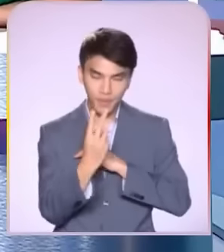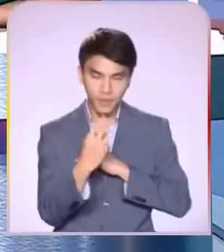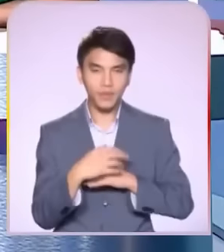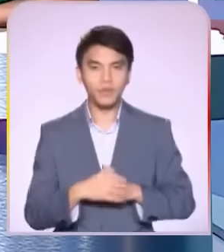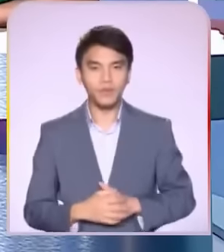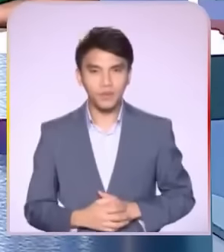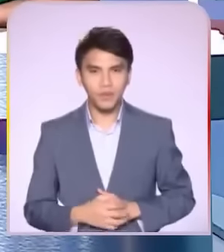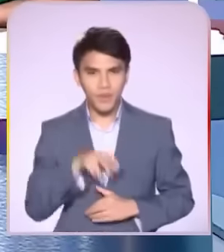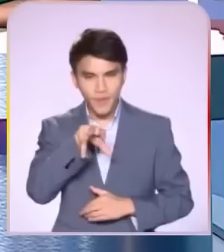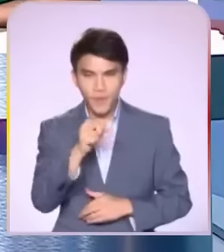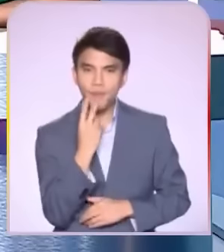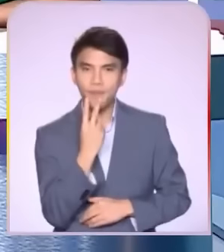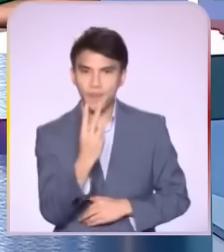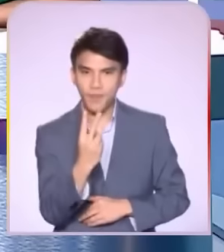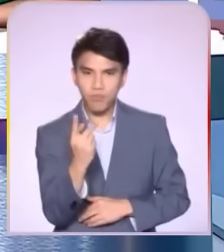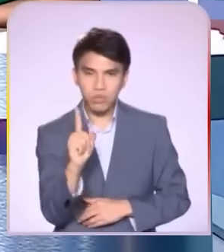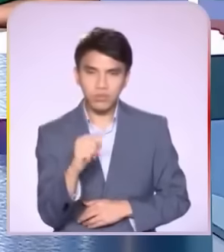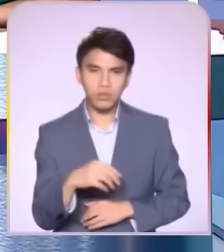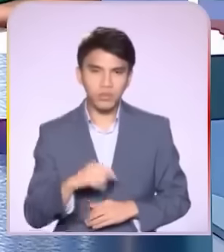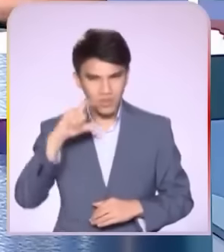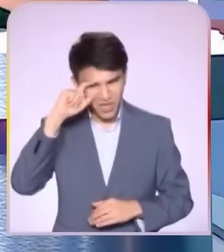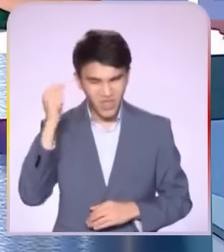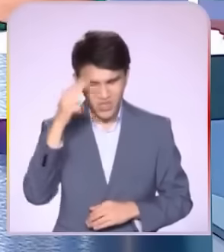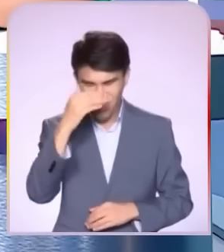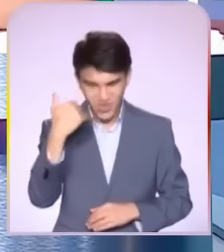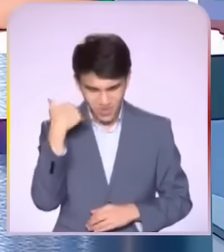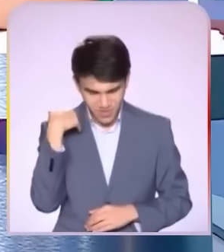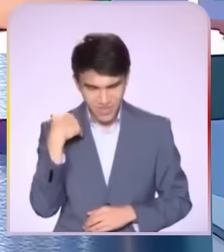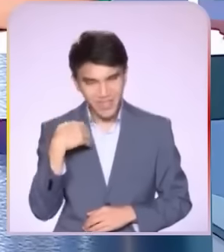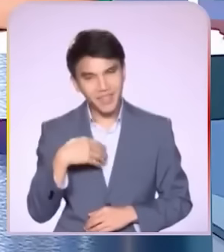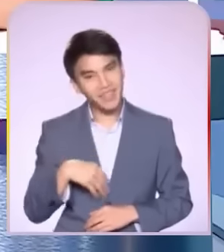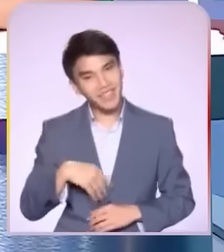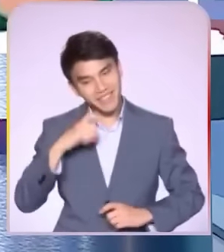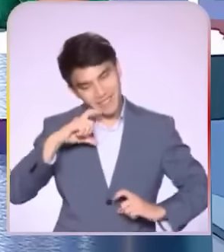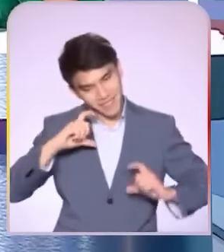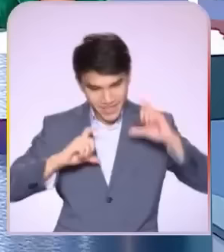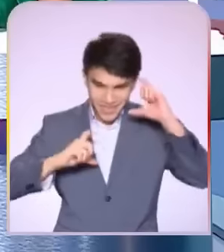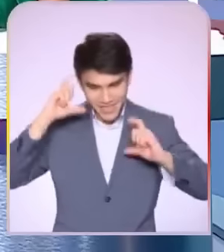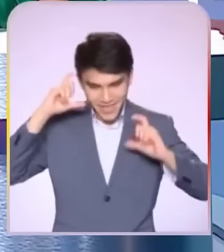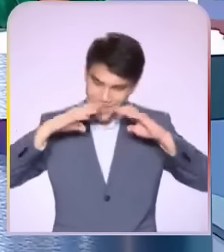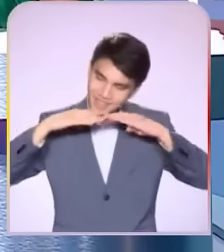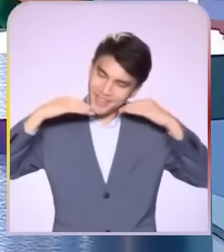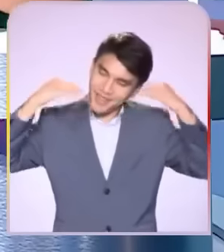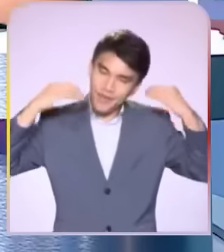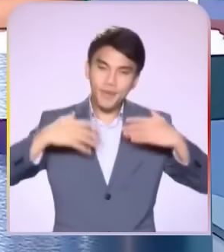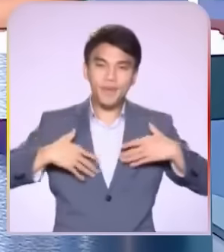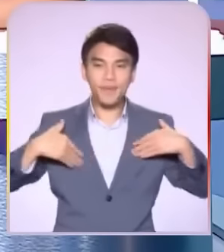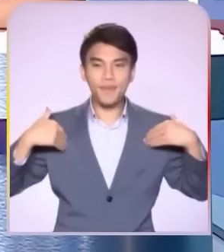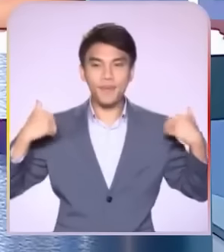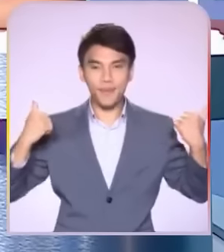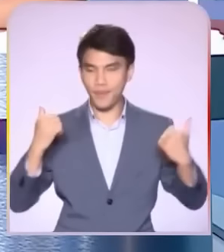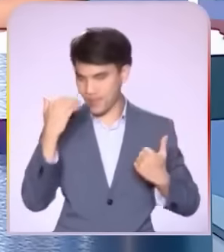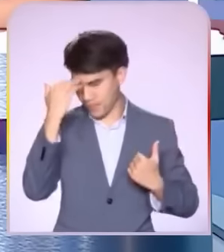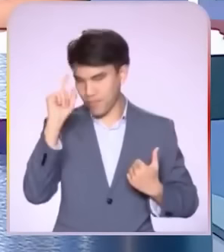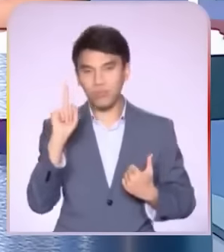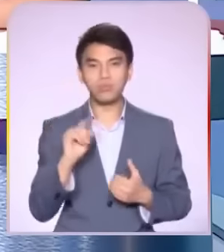ามนะฮะแล้วก็ไปสังเกตการดูเขาบอกพี่ทินบางคนออกมาก็คือออกมาแล้วออกมาด้วยความ ยิ้มเลยใช่ไหม ยิ้มรอยยิ้มเพราะว่าอะ